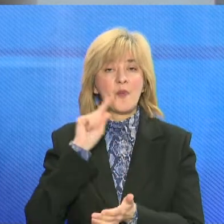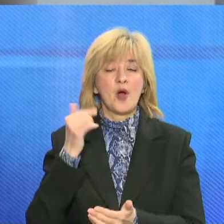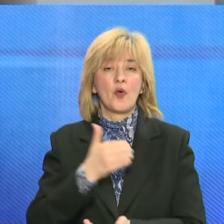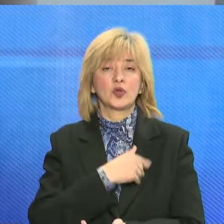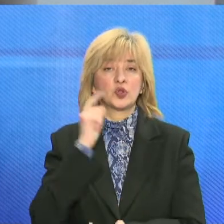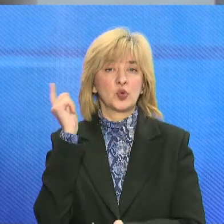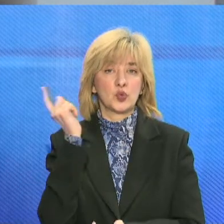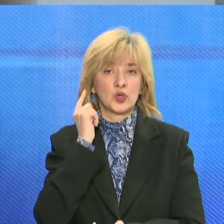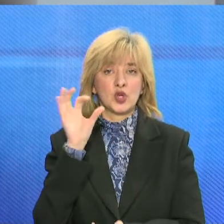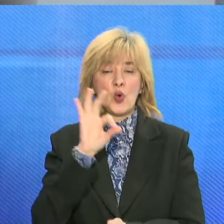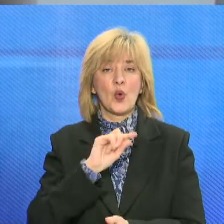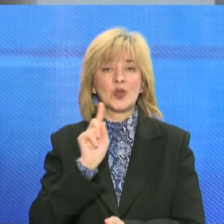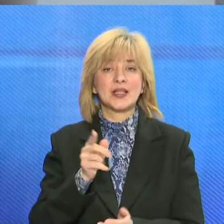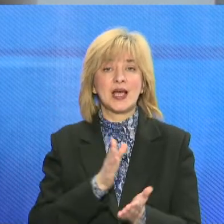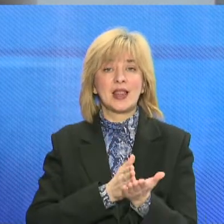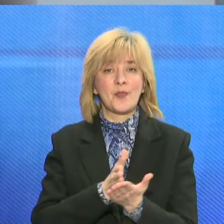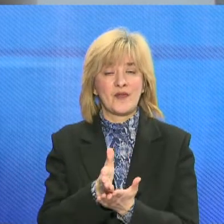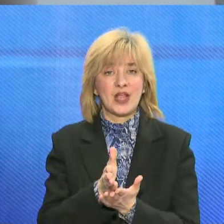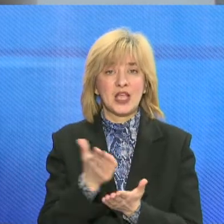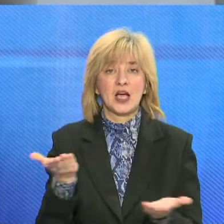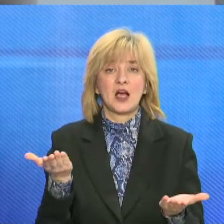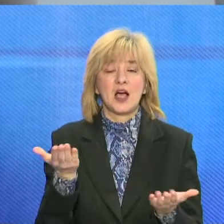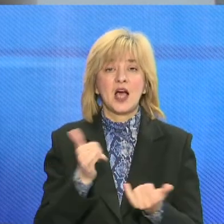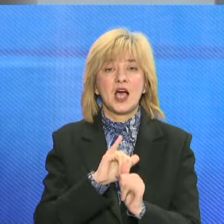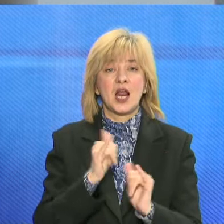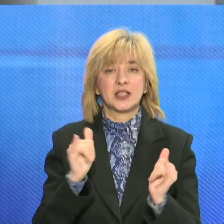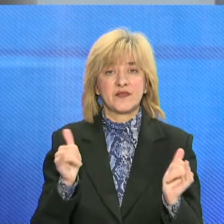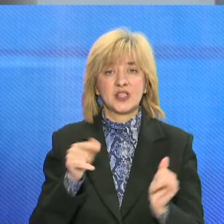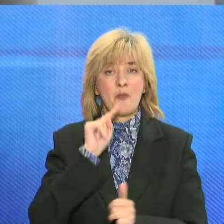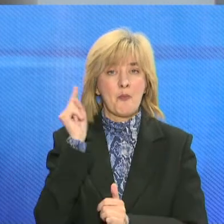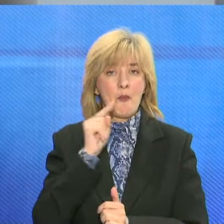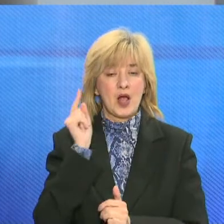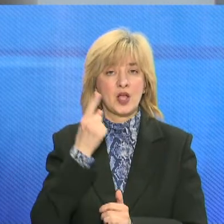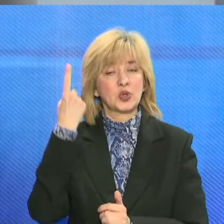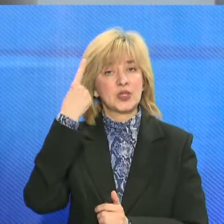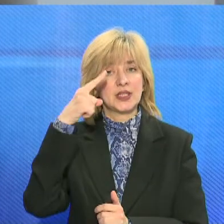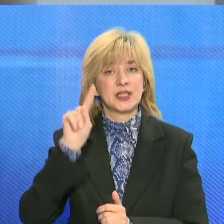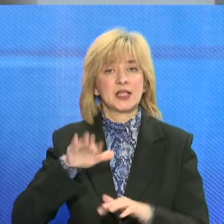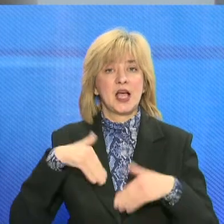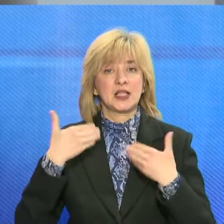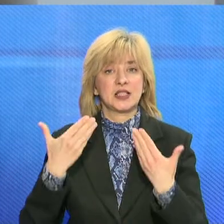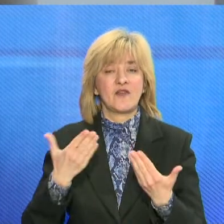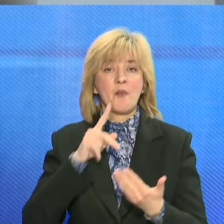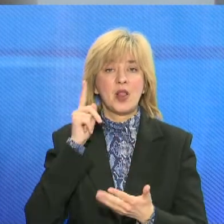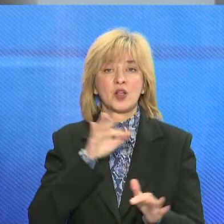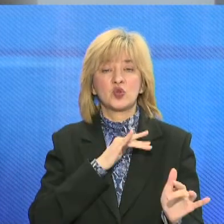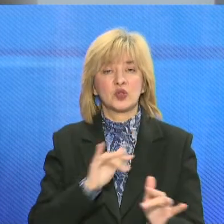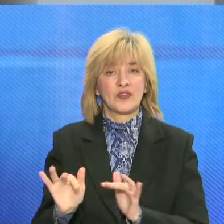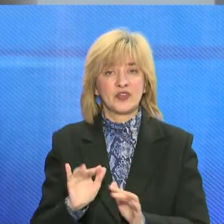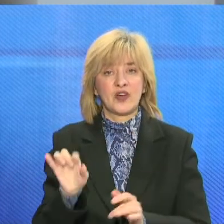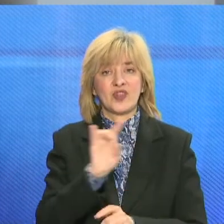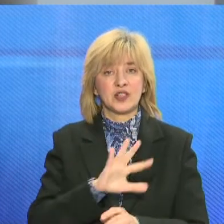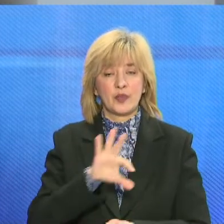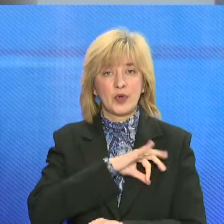услышать о тех направлениях развития вот, молодежных инициатив, вообще молодежного движения в